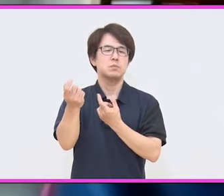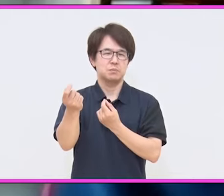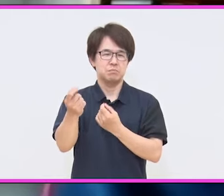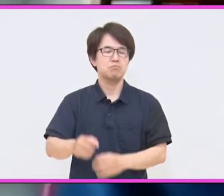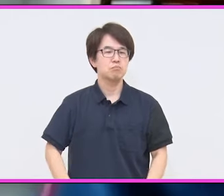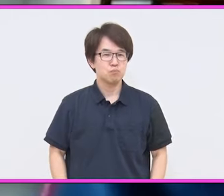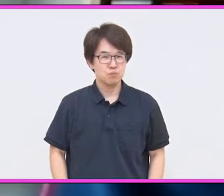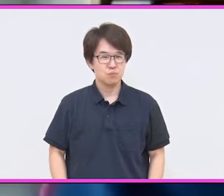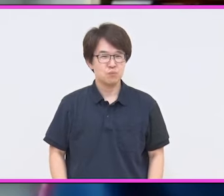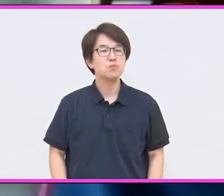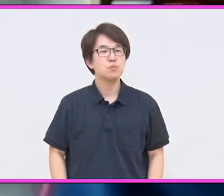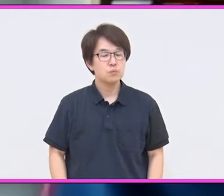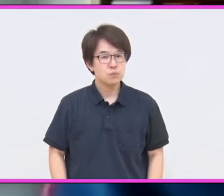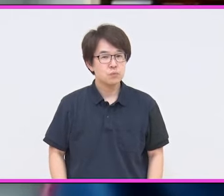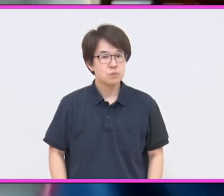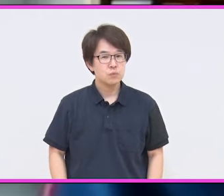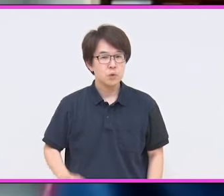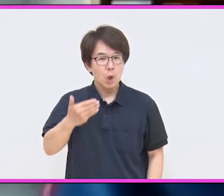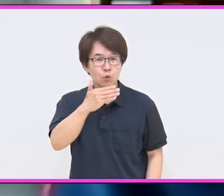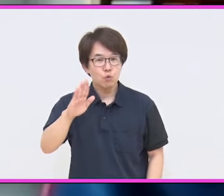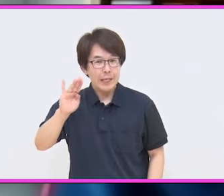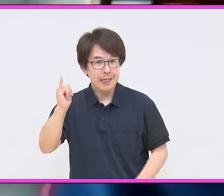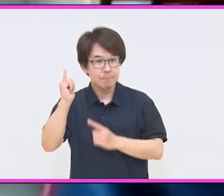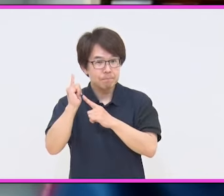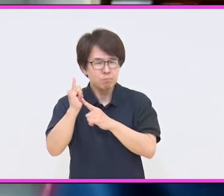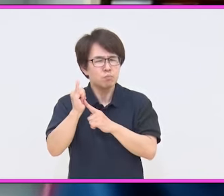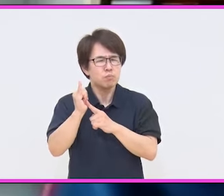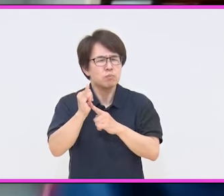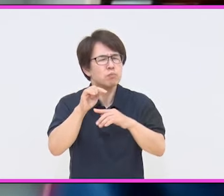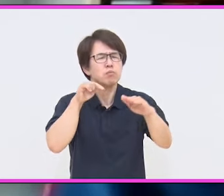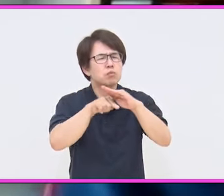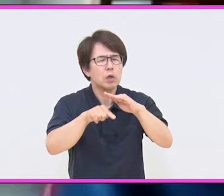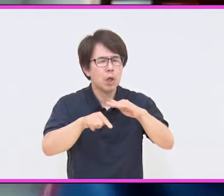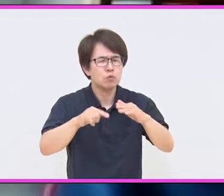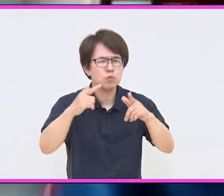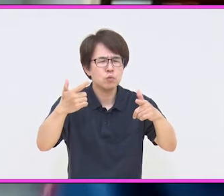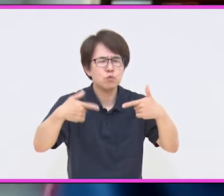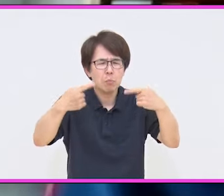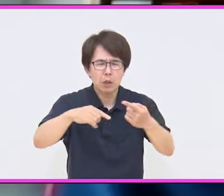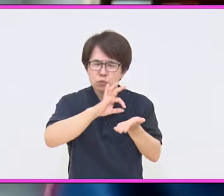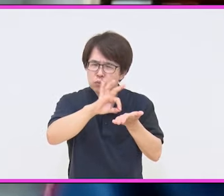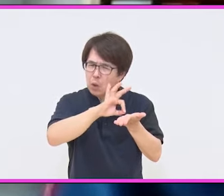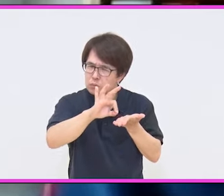どのようなきっかけで車椅子生活になられたか教えてもらっていいですか。